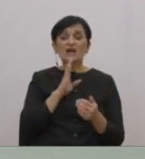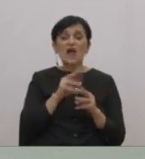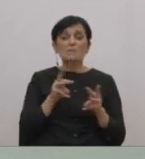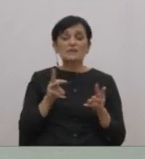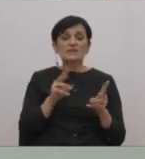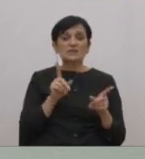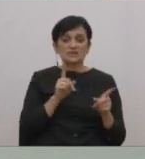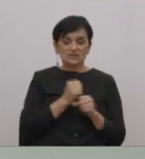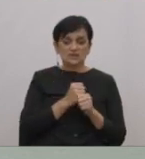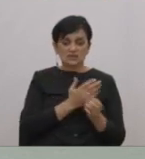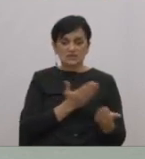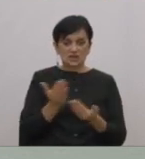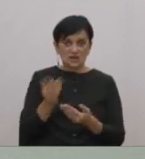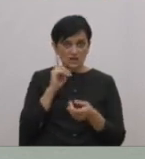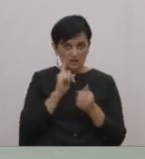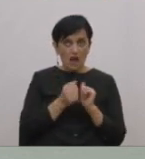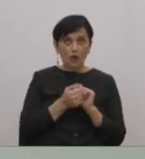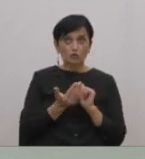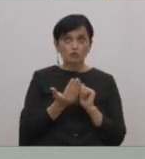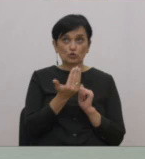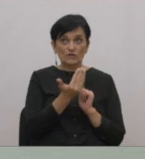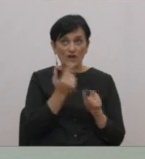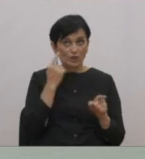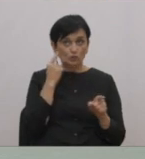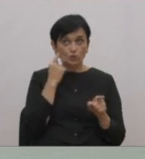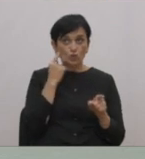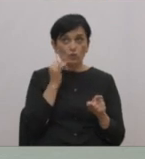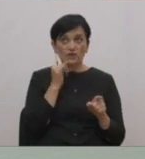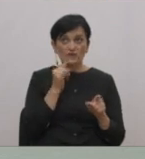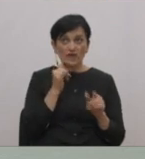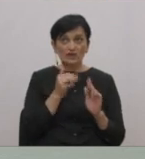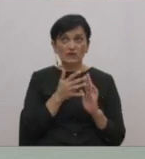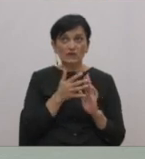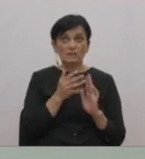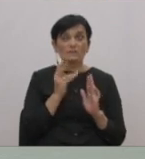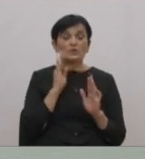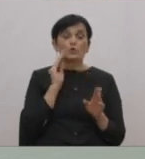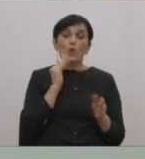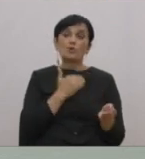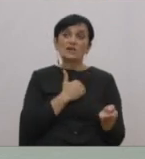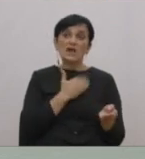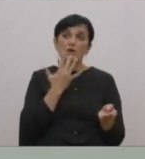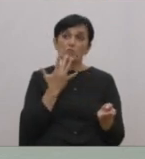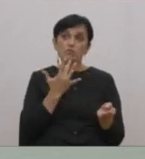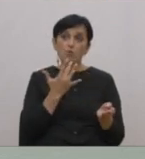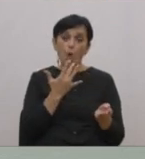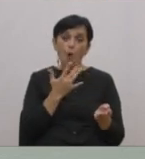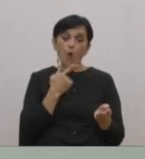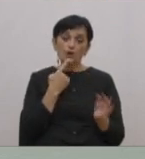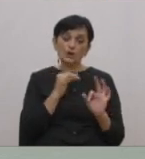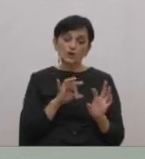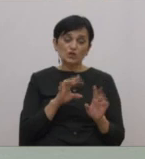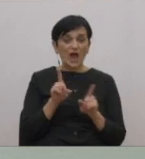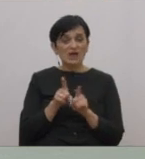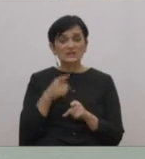ministri. Hogaxo, teseți gaxo, cu ei, gonia, vermiu. E ca lor, roca gina, politicul gana, ca se zahit, roca gina,